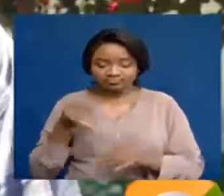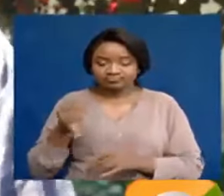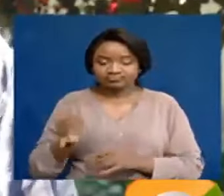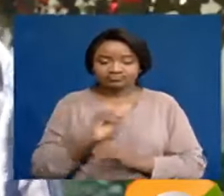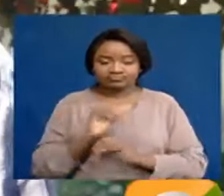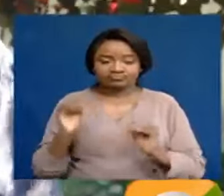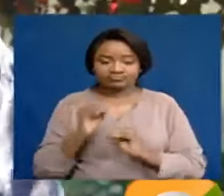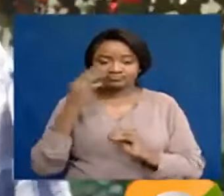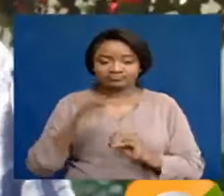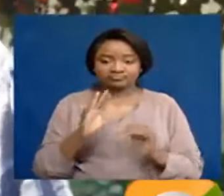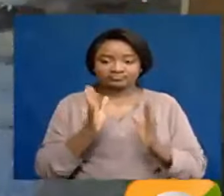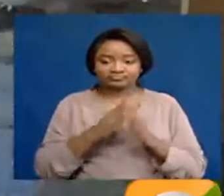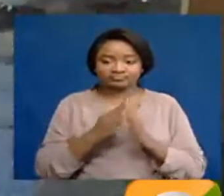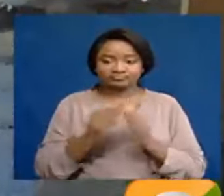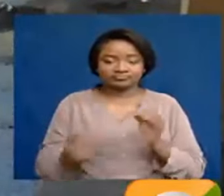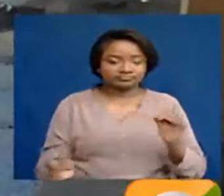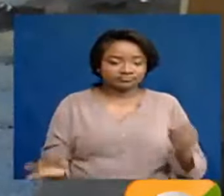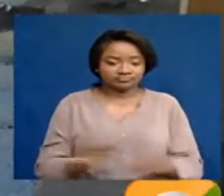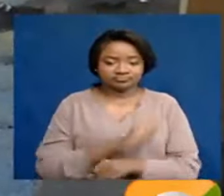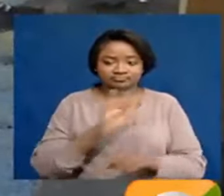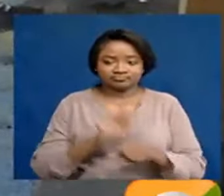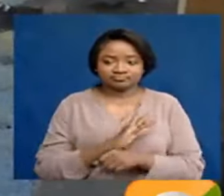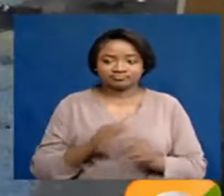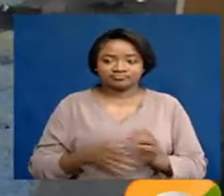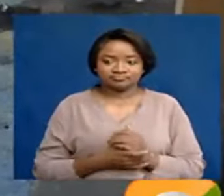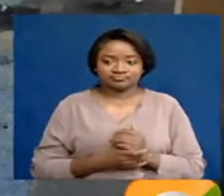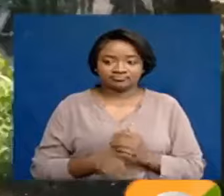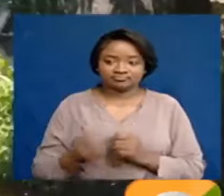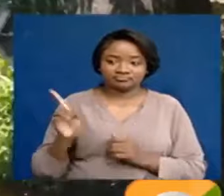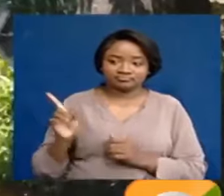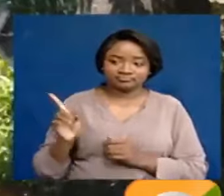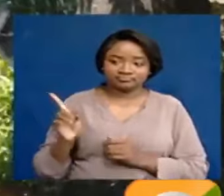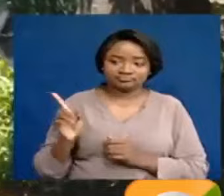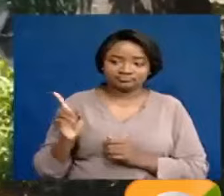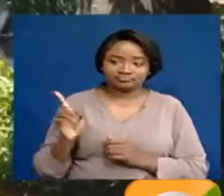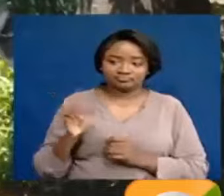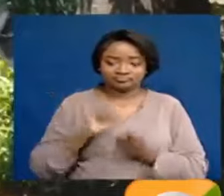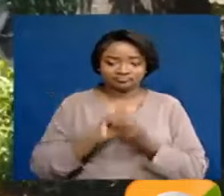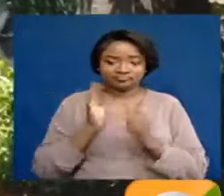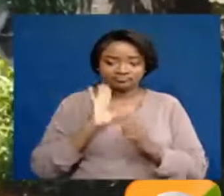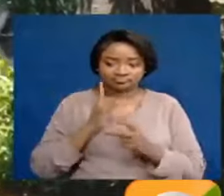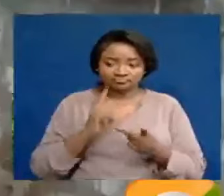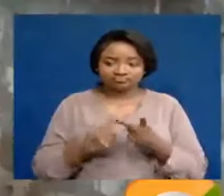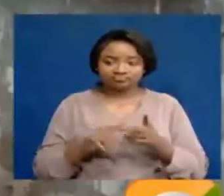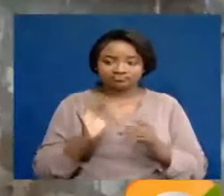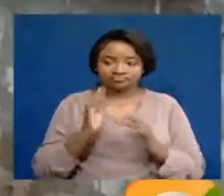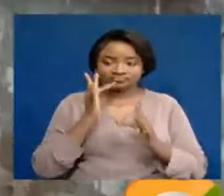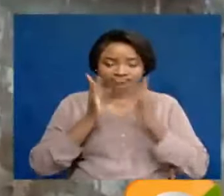kwa majirani walio mbali. Majitaka yamebadili rangi nyeusi. Harufu na uvundo ulioko hapa